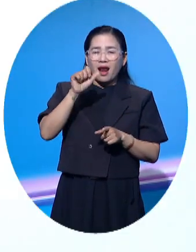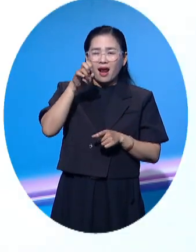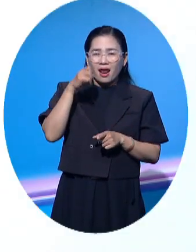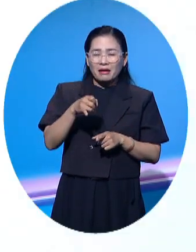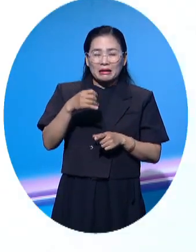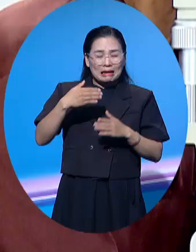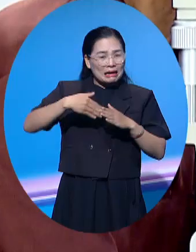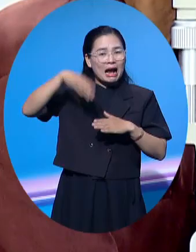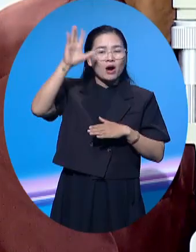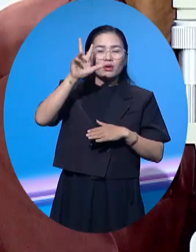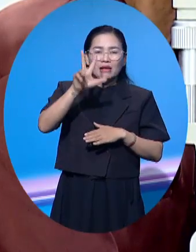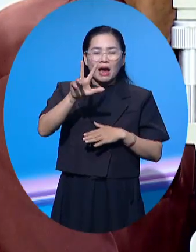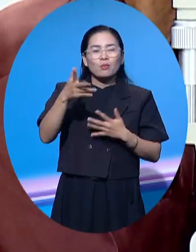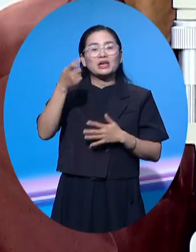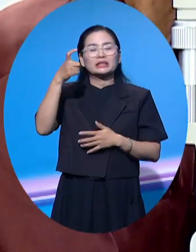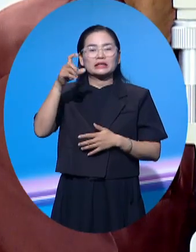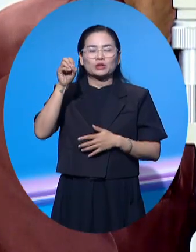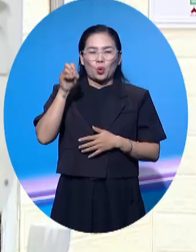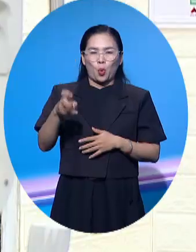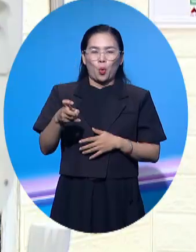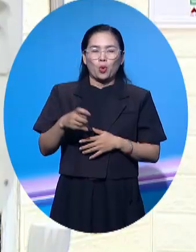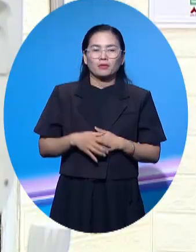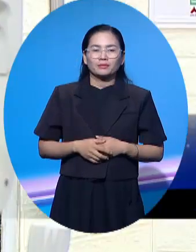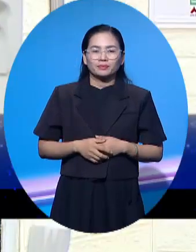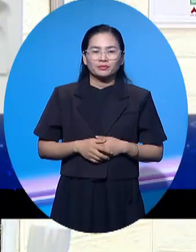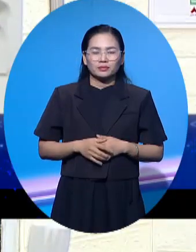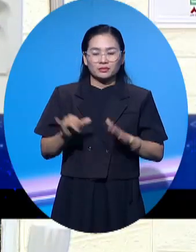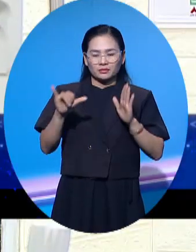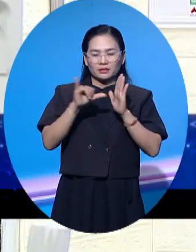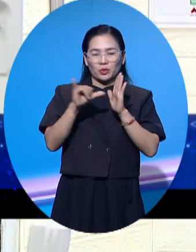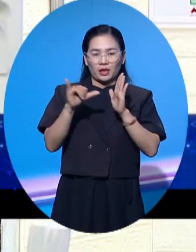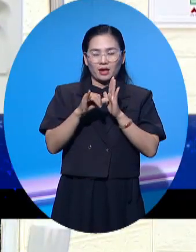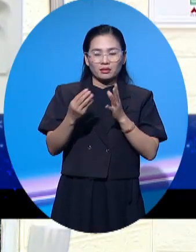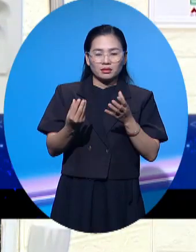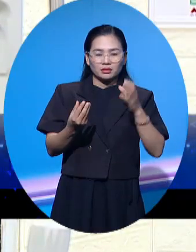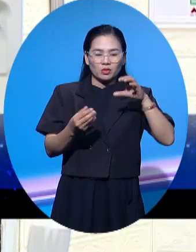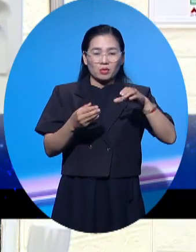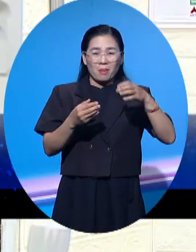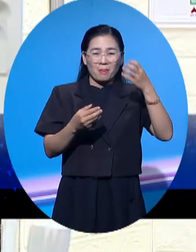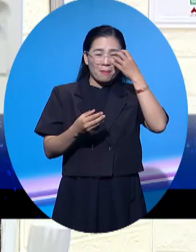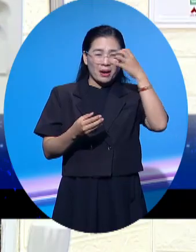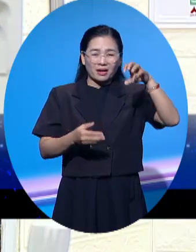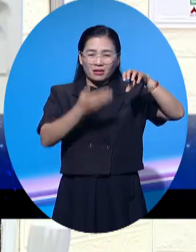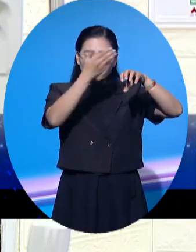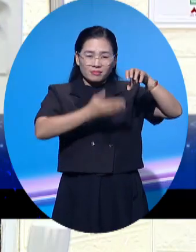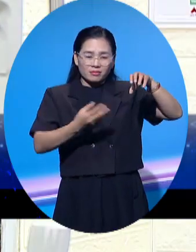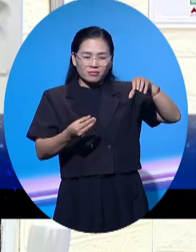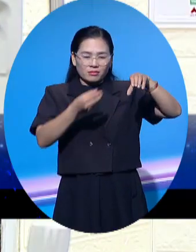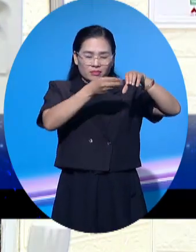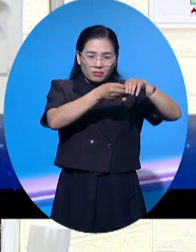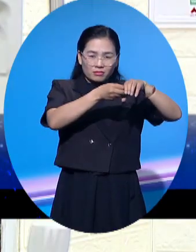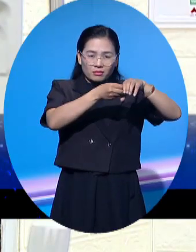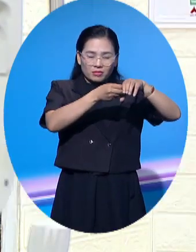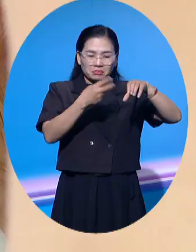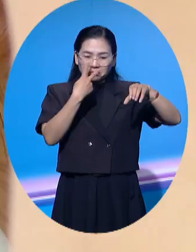9 diop trở lên hoặc giác mạc mỏng. Sau khoảng 6 tháng thực hiện đặt phẫu thuật Phakic tại Bệnh viện Mắt Sài Gòn Đà Lạt, thì kết quả